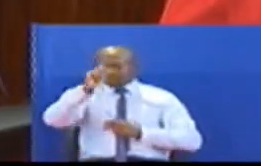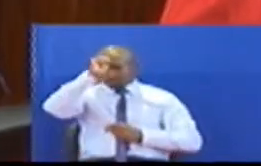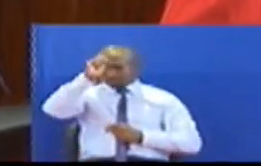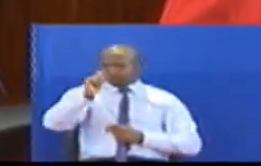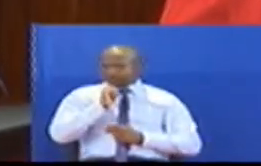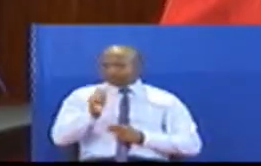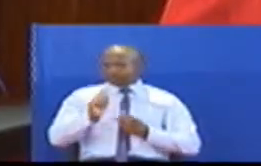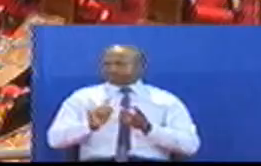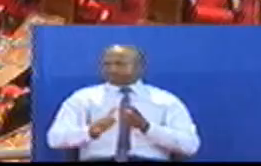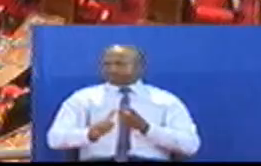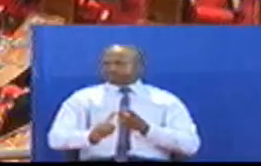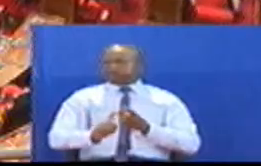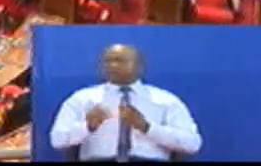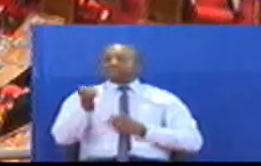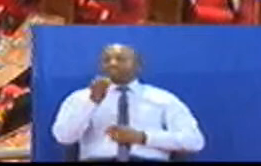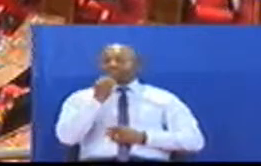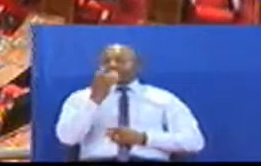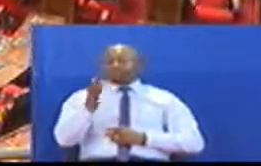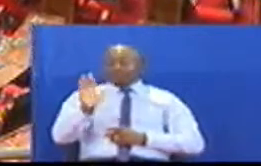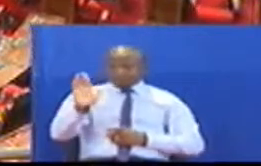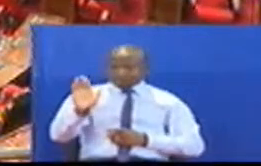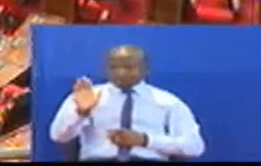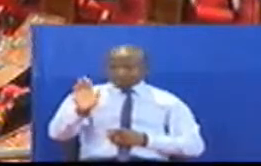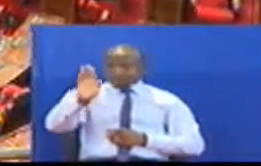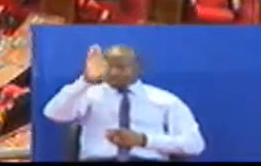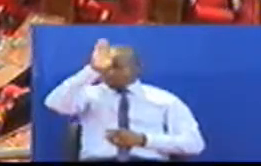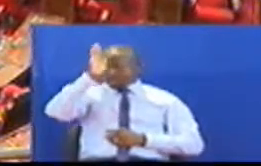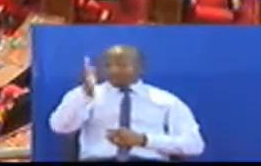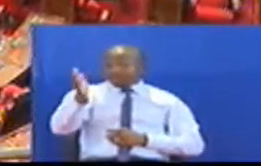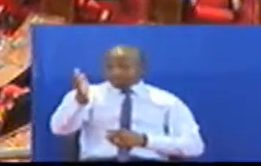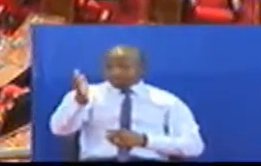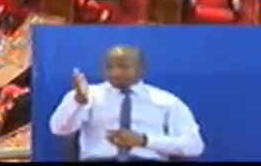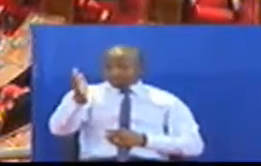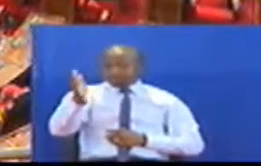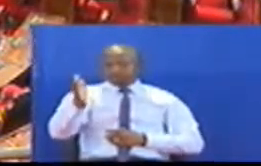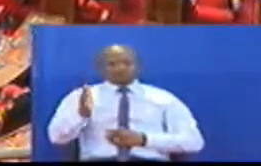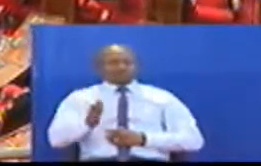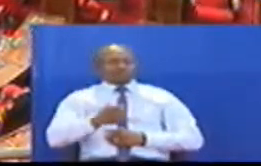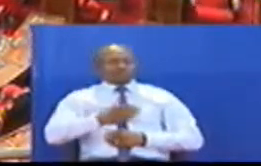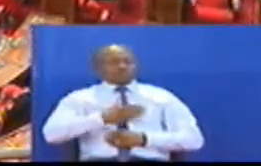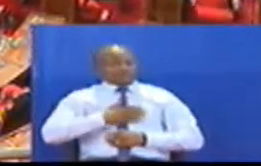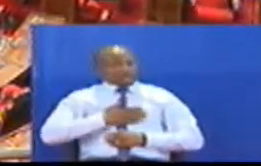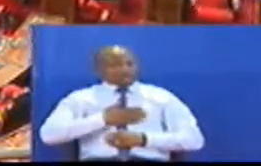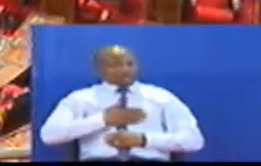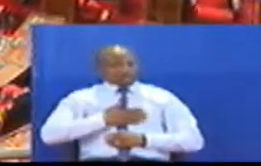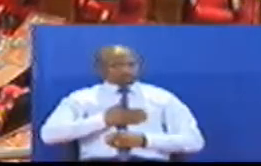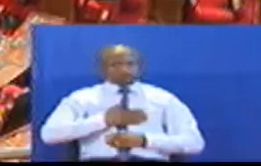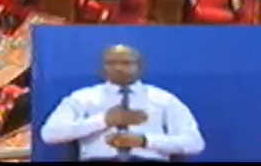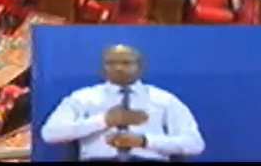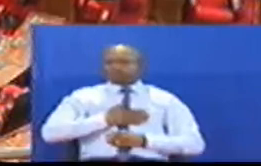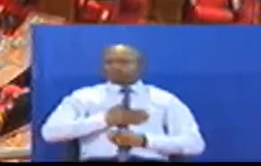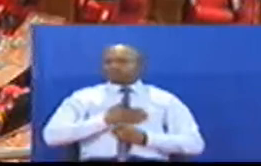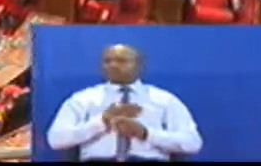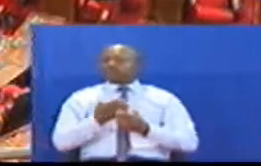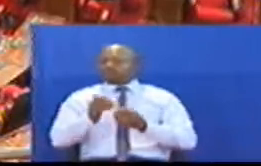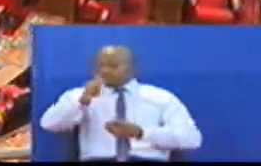taarifa. Taarifa mama Ana Profesa Tibaijuka. Asante sana. Mheshimiwa Spika, naomba